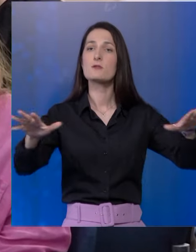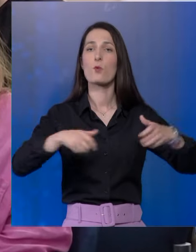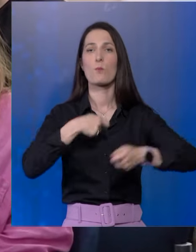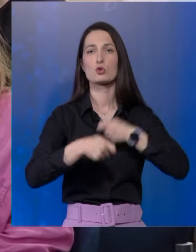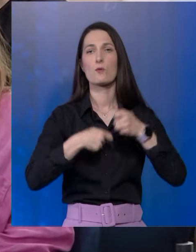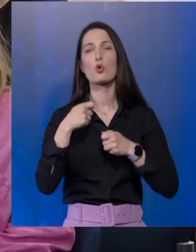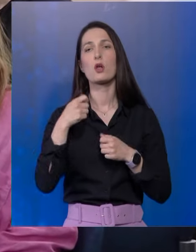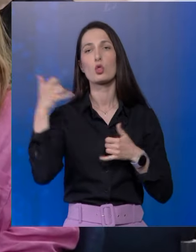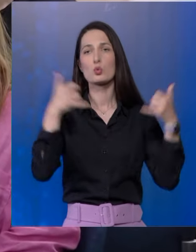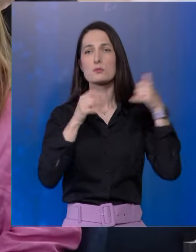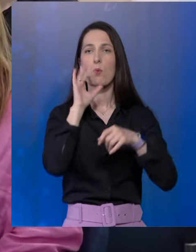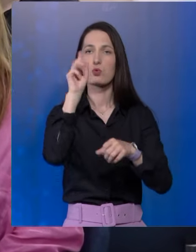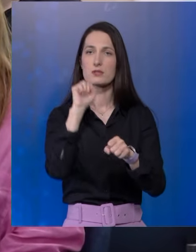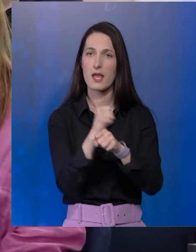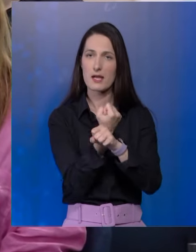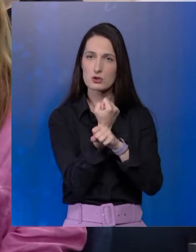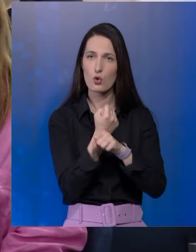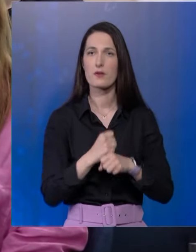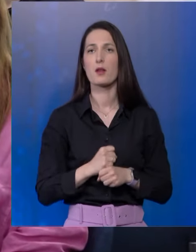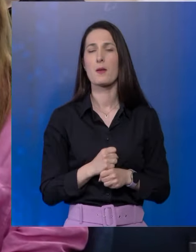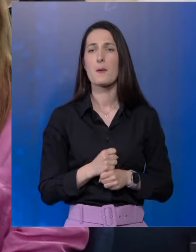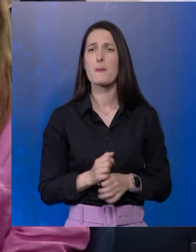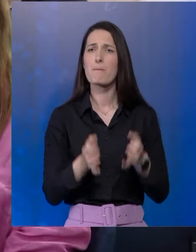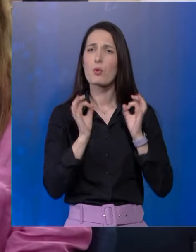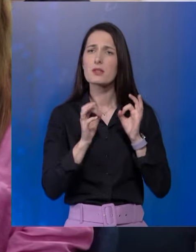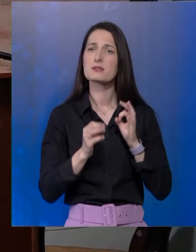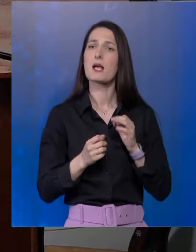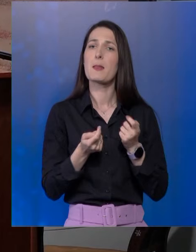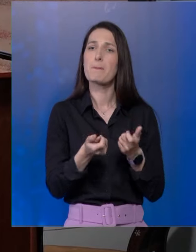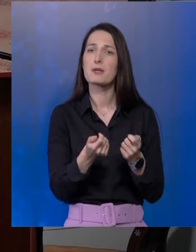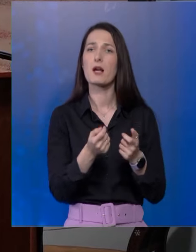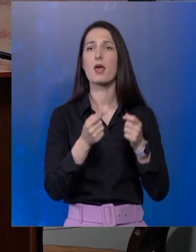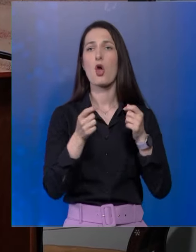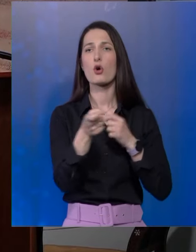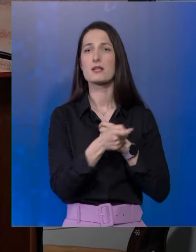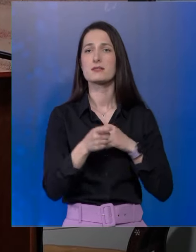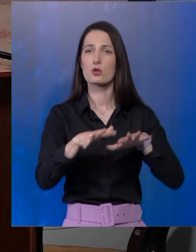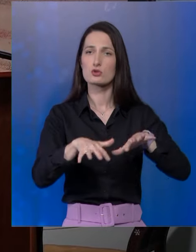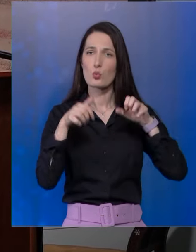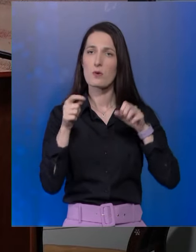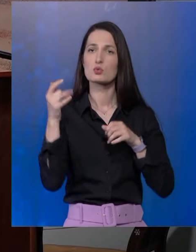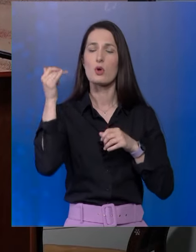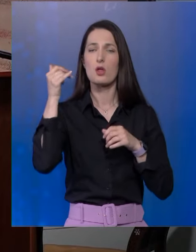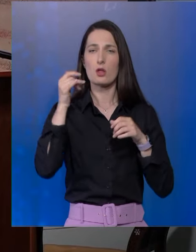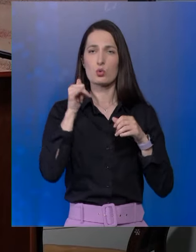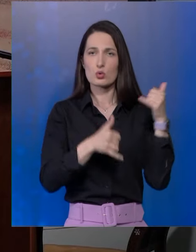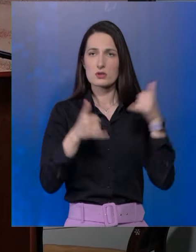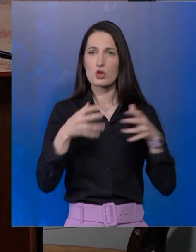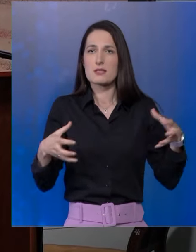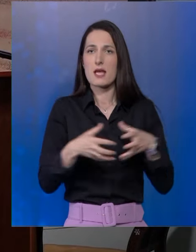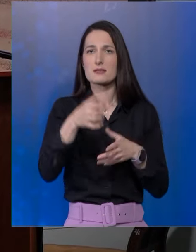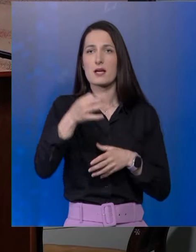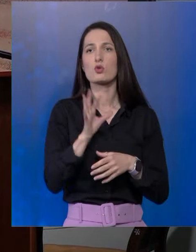Hercegovini, potencijali i prilike. Organizatori skupa su Turistička zajednica kantona Sarajevo i poslovni portal